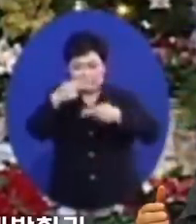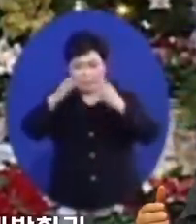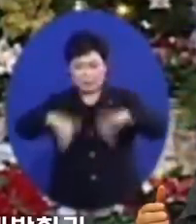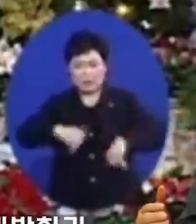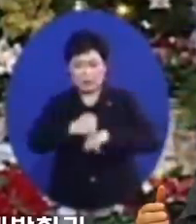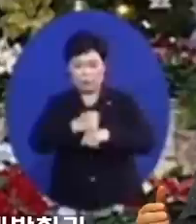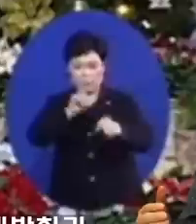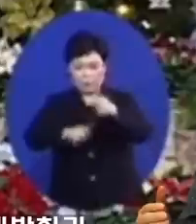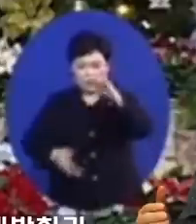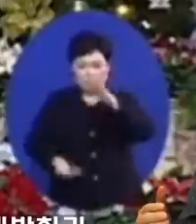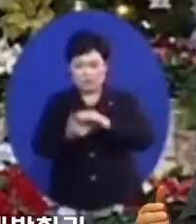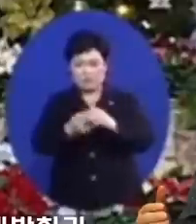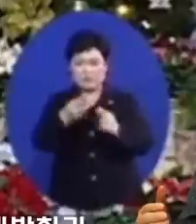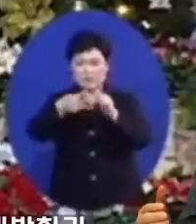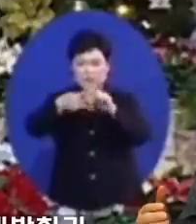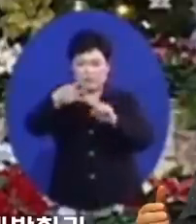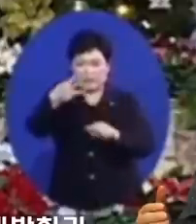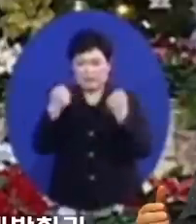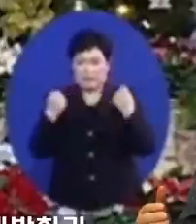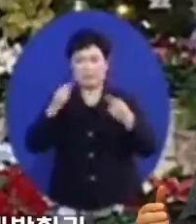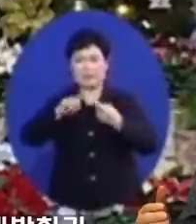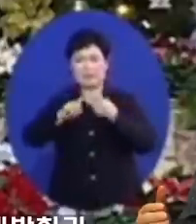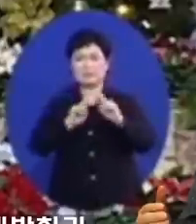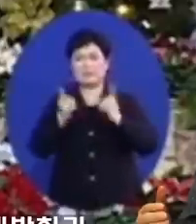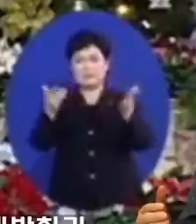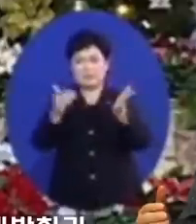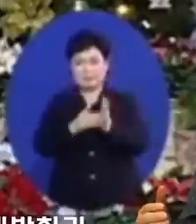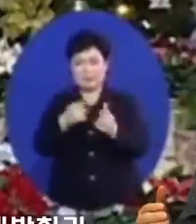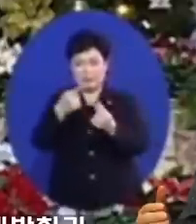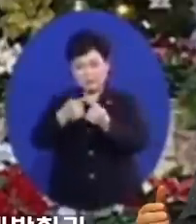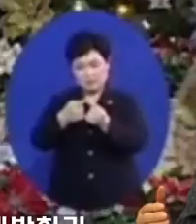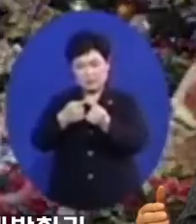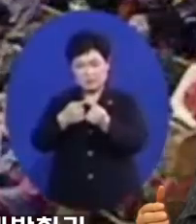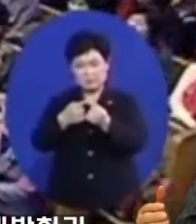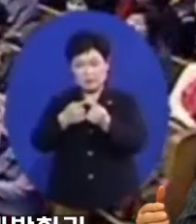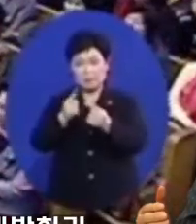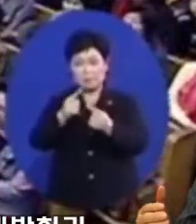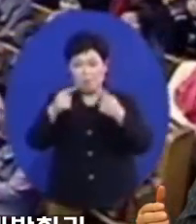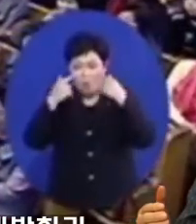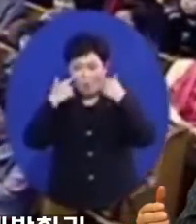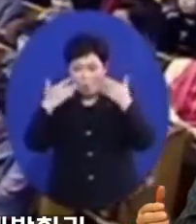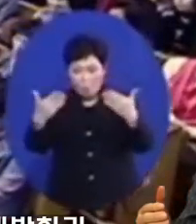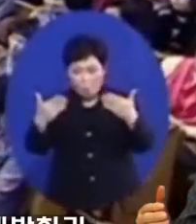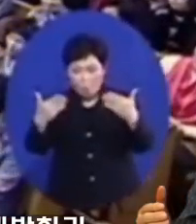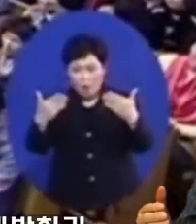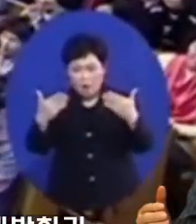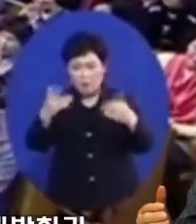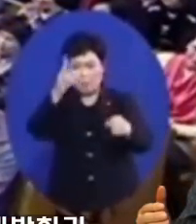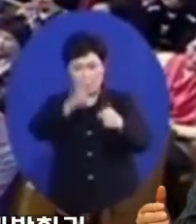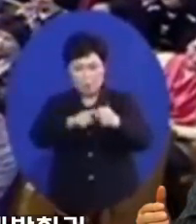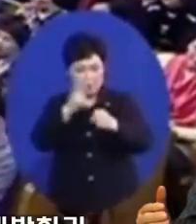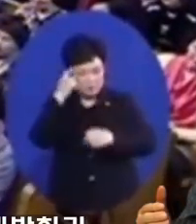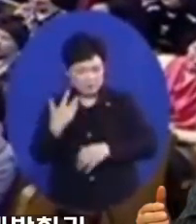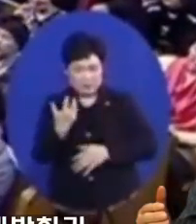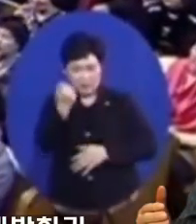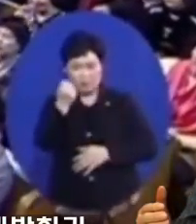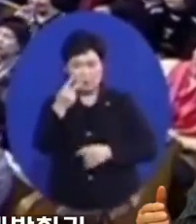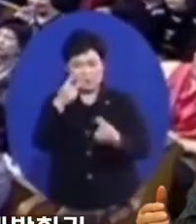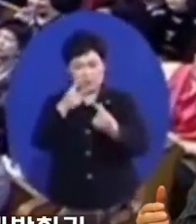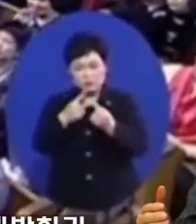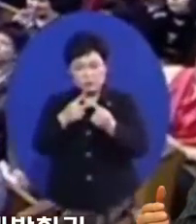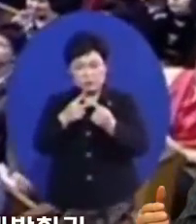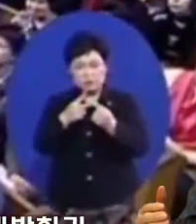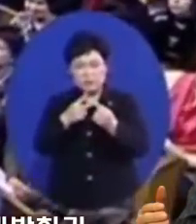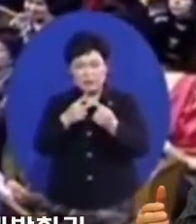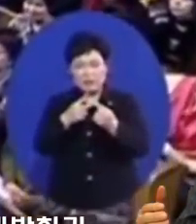하게 해주는 세 가지 힘에 대해서 말하고 있습니다. 첫째, 흔들림이 없는 목표의식을 가져야 되고, 둘째, 억누를